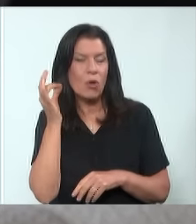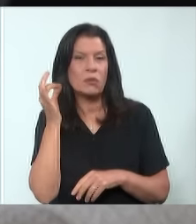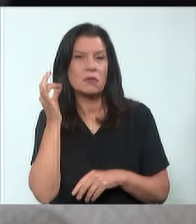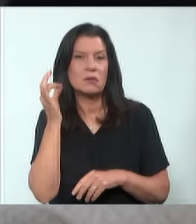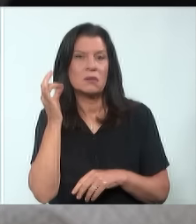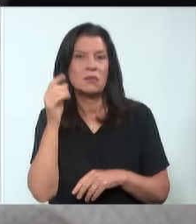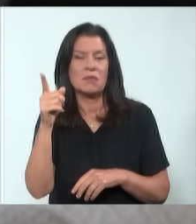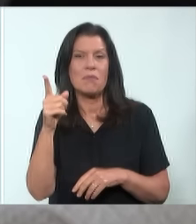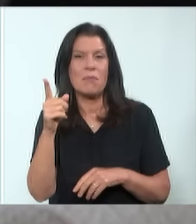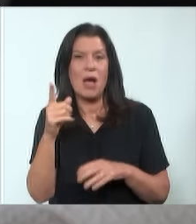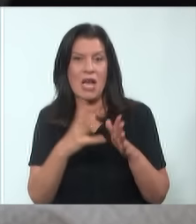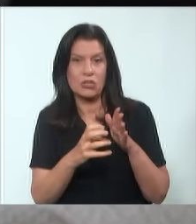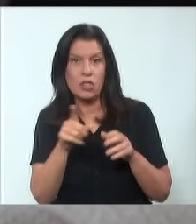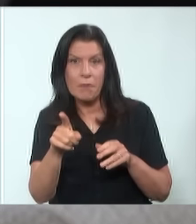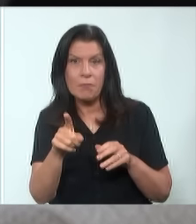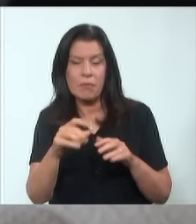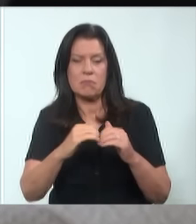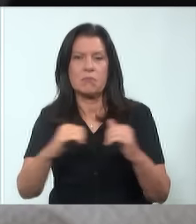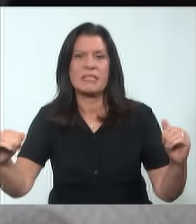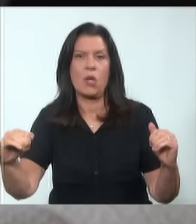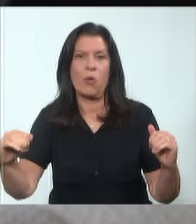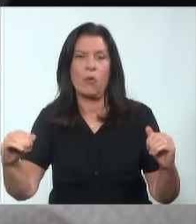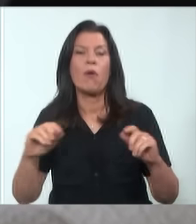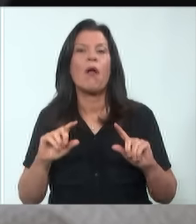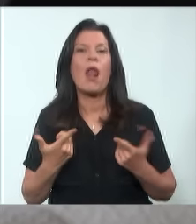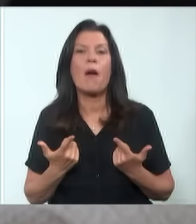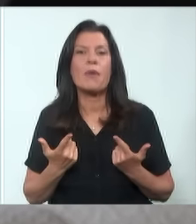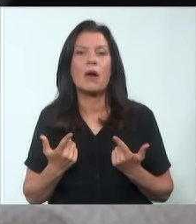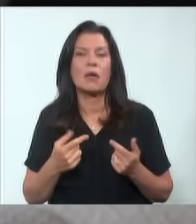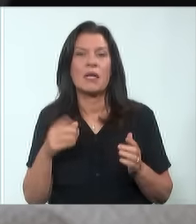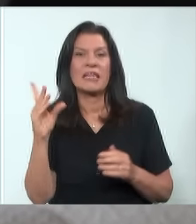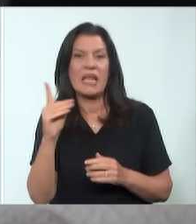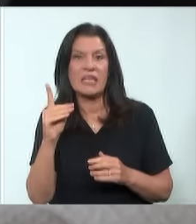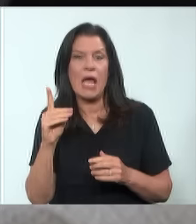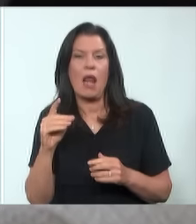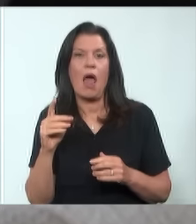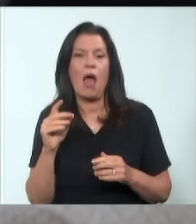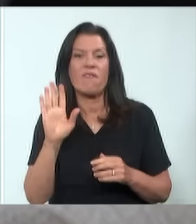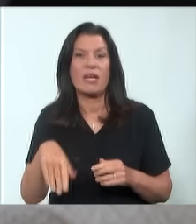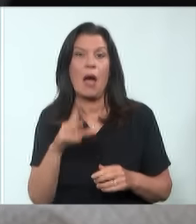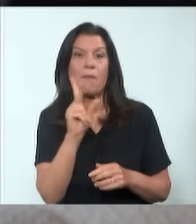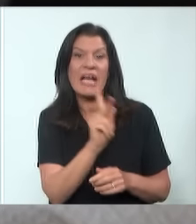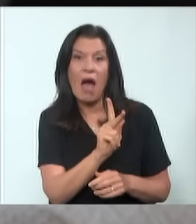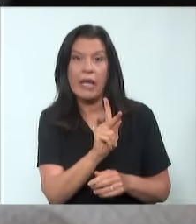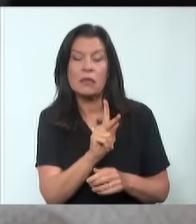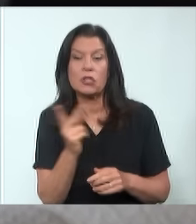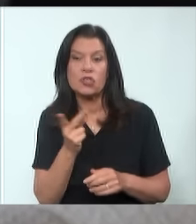בג'יפ בעצם פיצלו אותם. ולמה פיצלו? כי דניאלה וקרינה פצועות. ובעצם